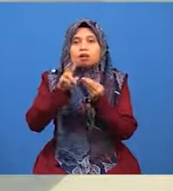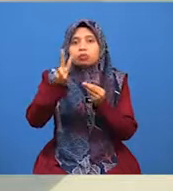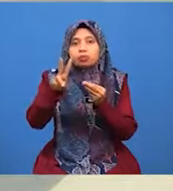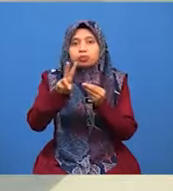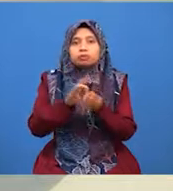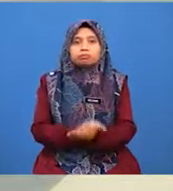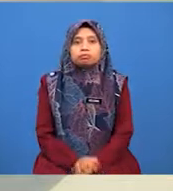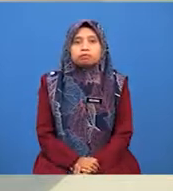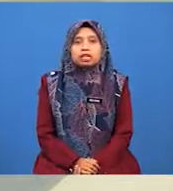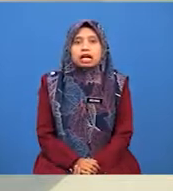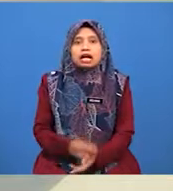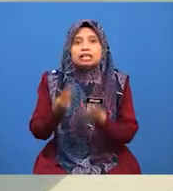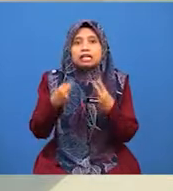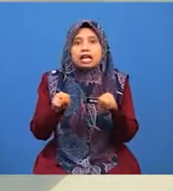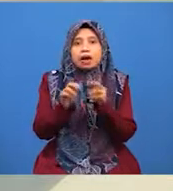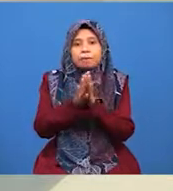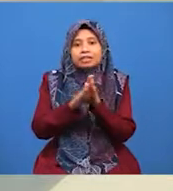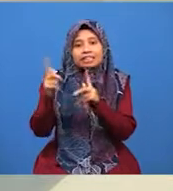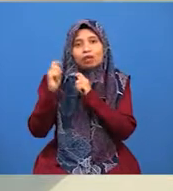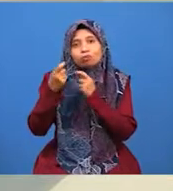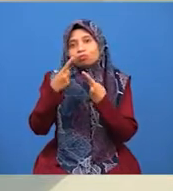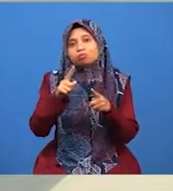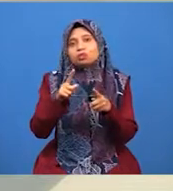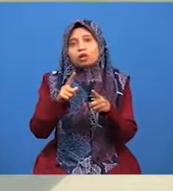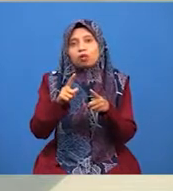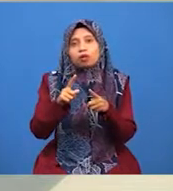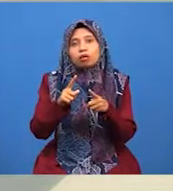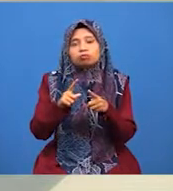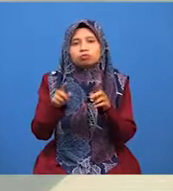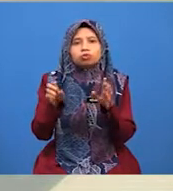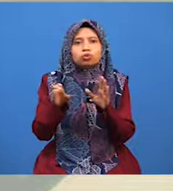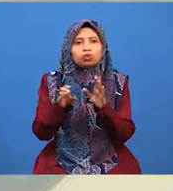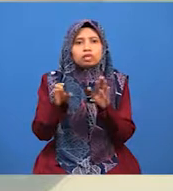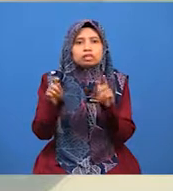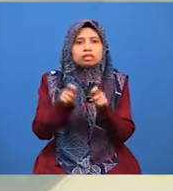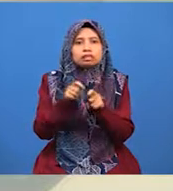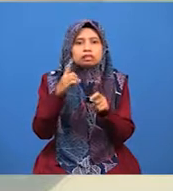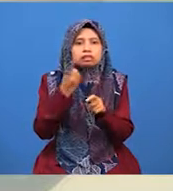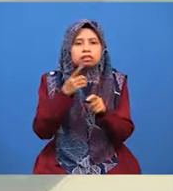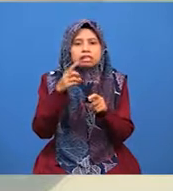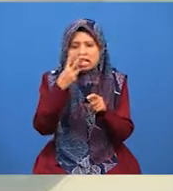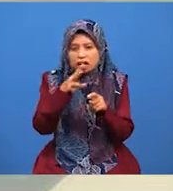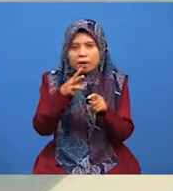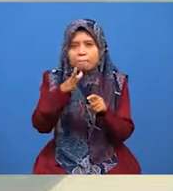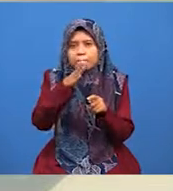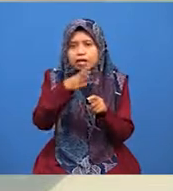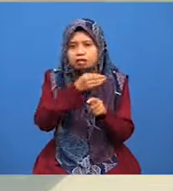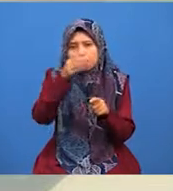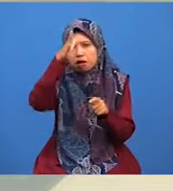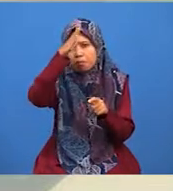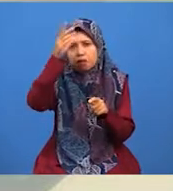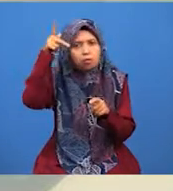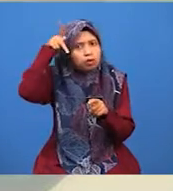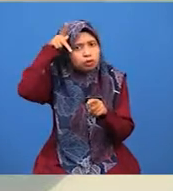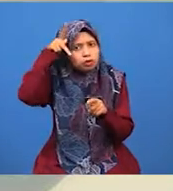Nilai yang kedua ialah nilai bertanggungjawab. Seperti yang kita boleh lihat, emak dan bapa